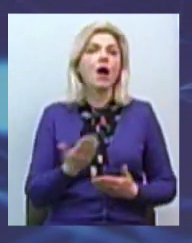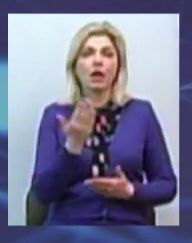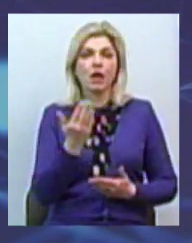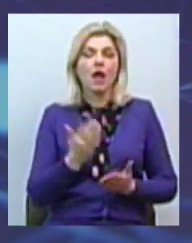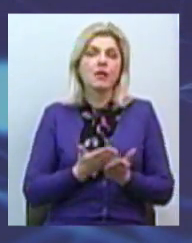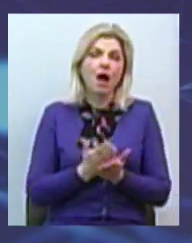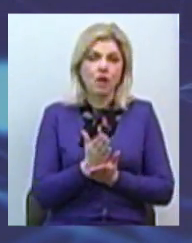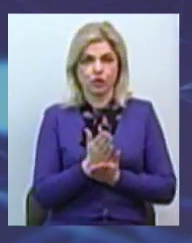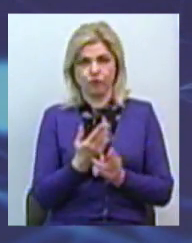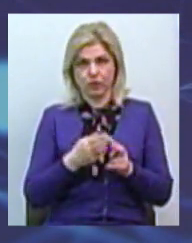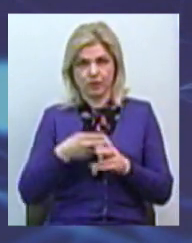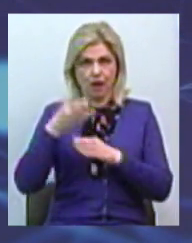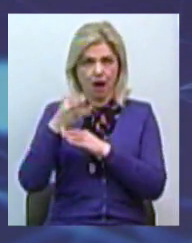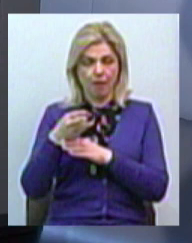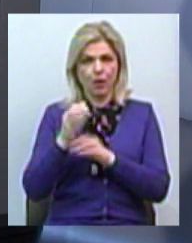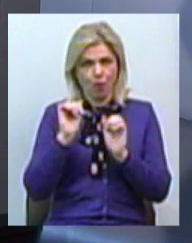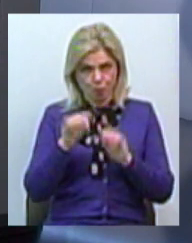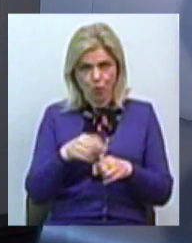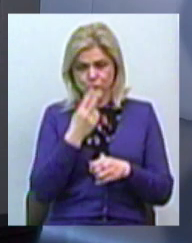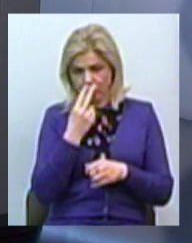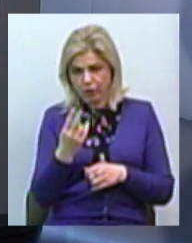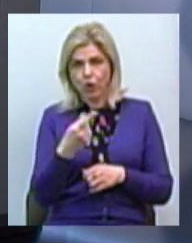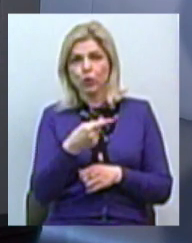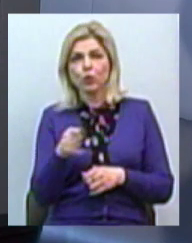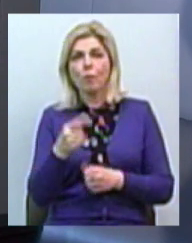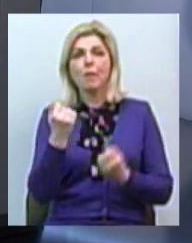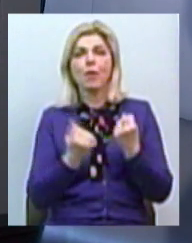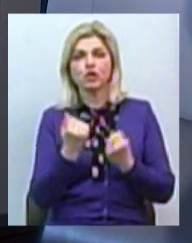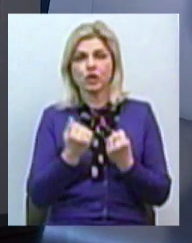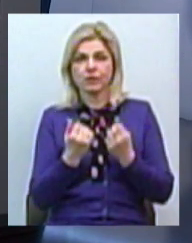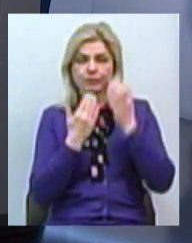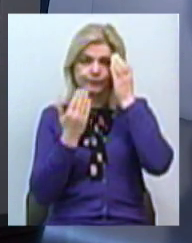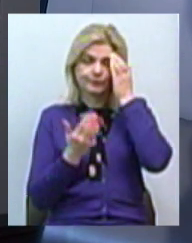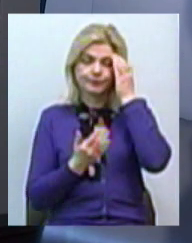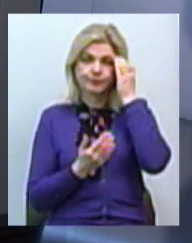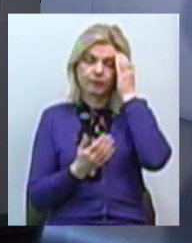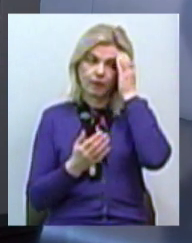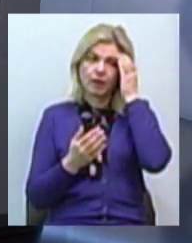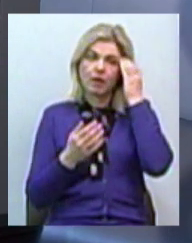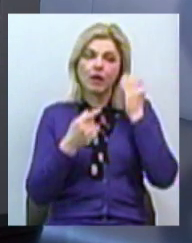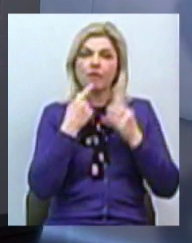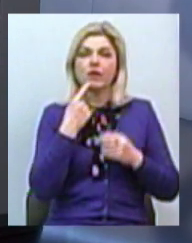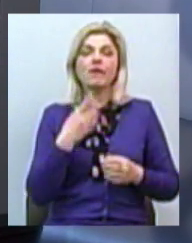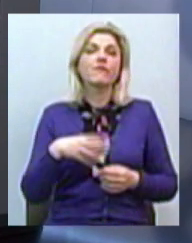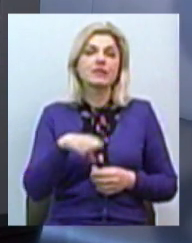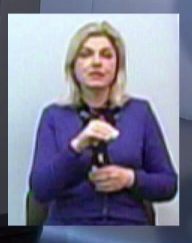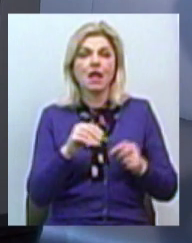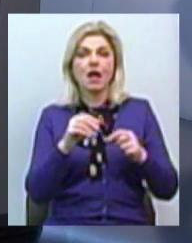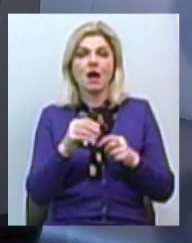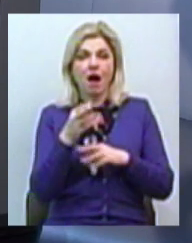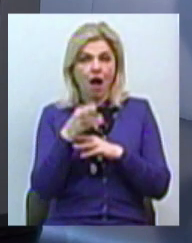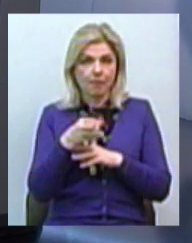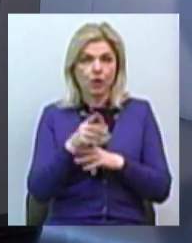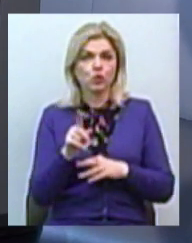можна, наприклад, розпізнати номер машини? Дивіться, всі камери, які ми маємо на даний